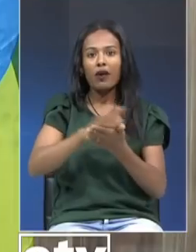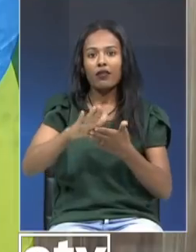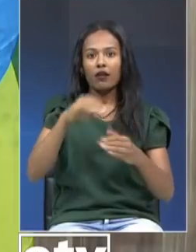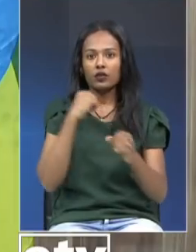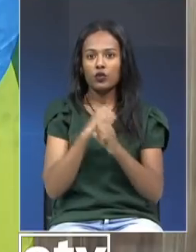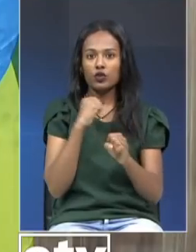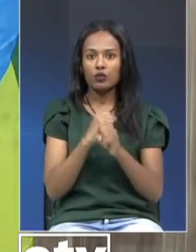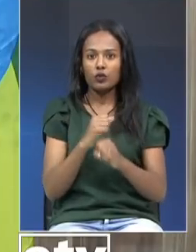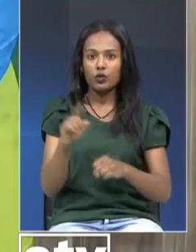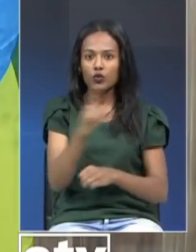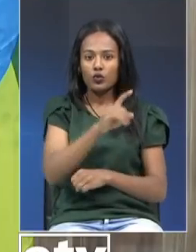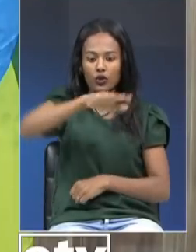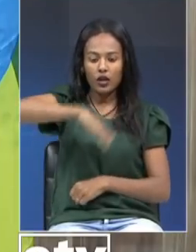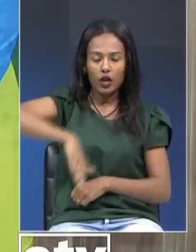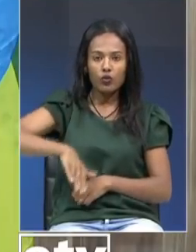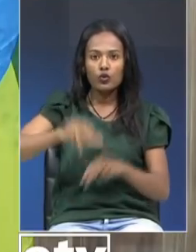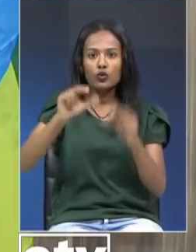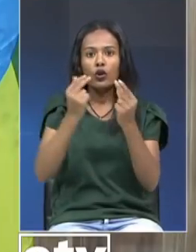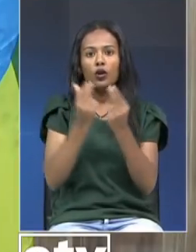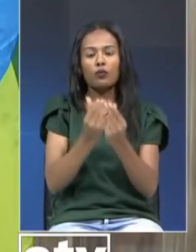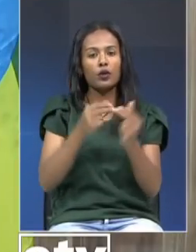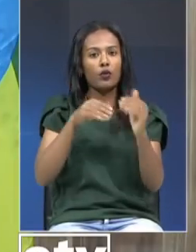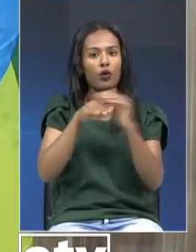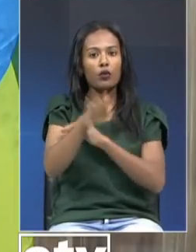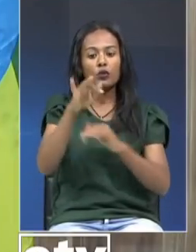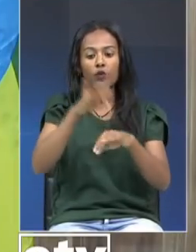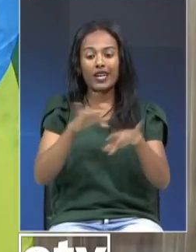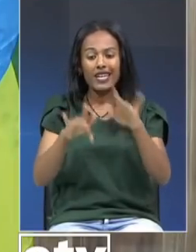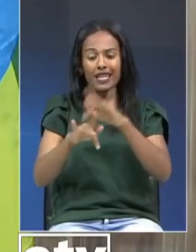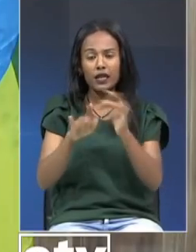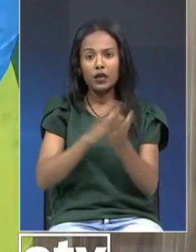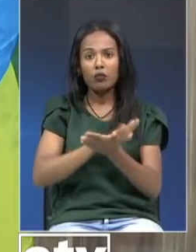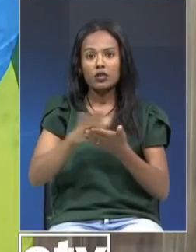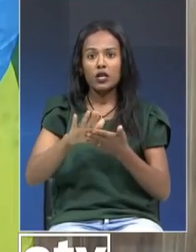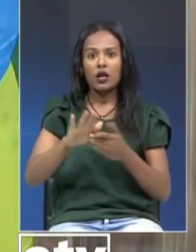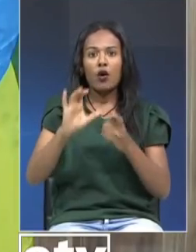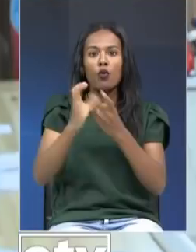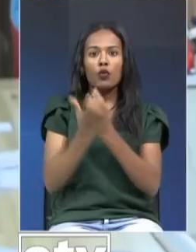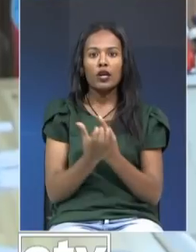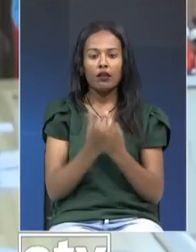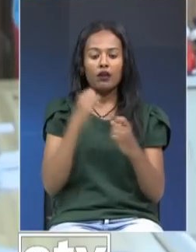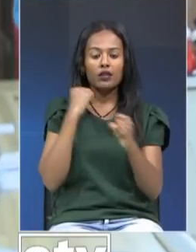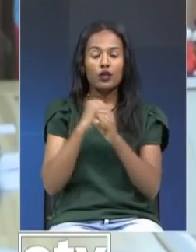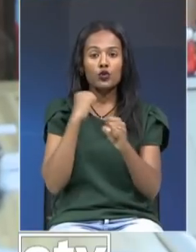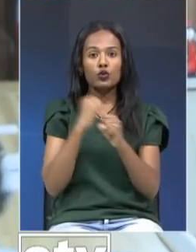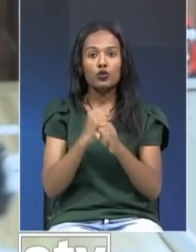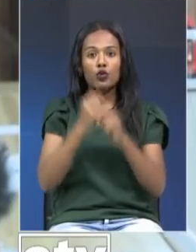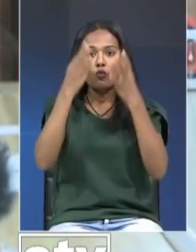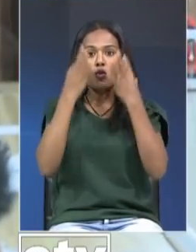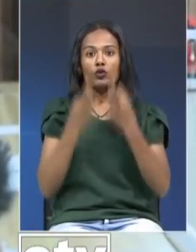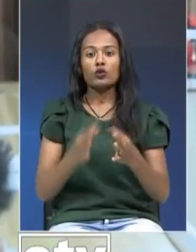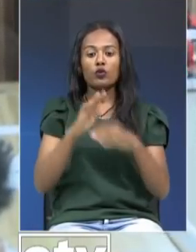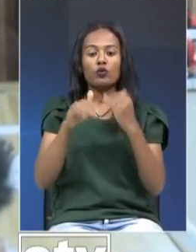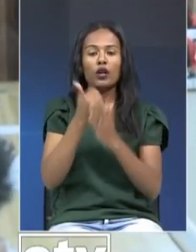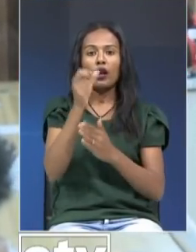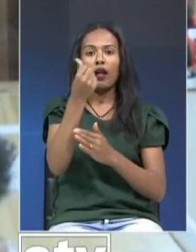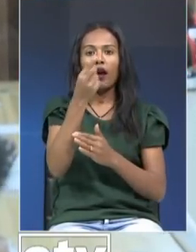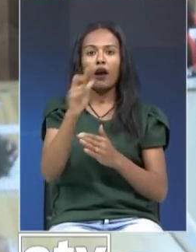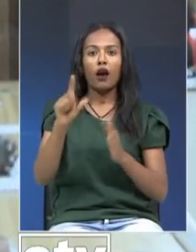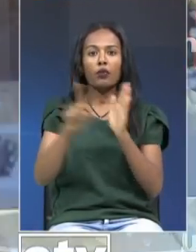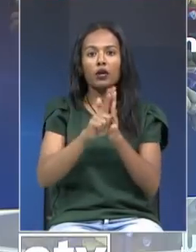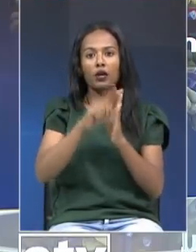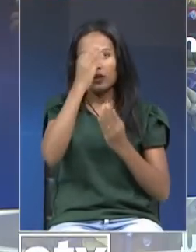የሚሰሩ ሲሆን ቀሪዎቹ ቢሮ ገብተው ከንክኪ በጸዳ መልኩ ስራቸውን እንዲሰሩ መወሰኑን ጠቅላይ አቃቢ ህግ